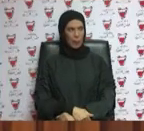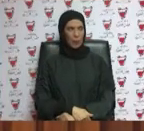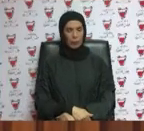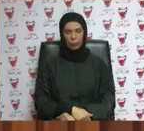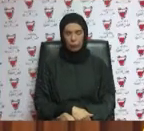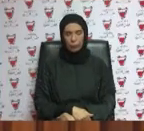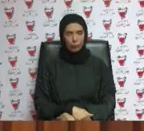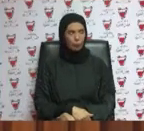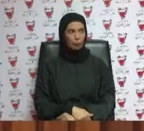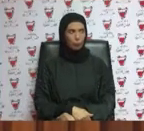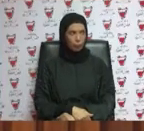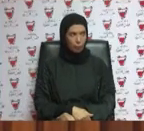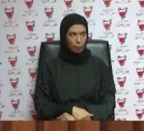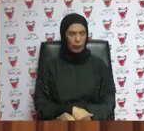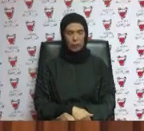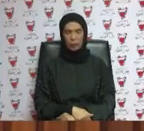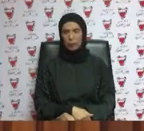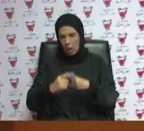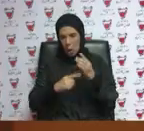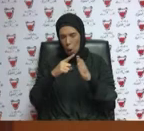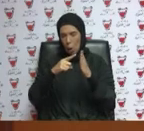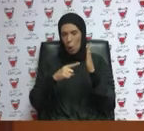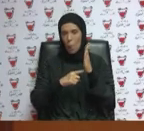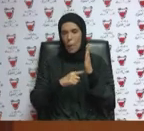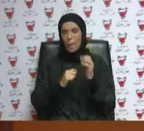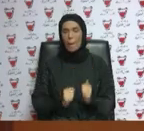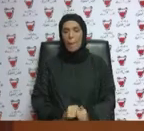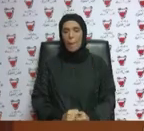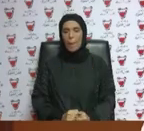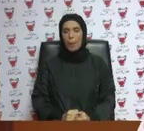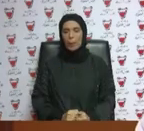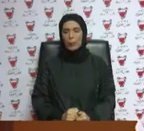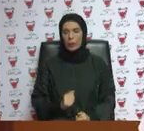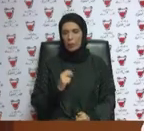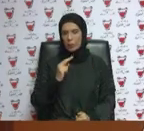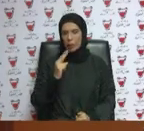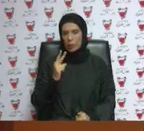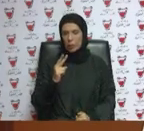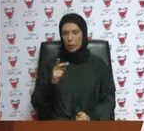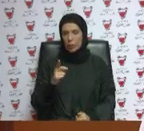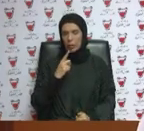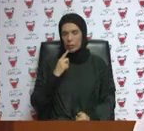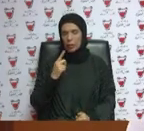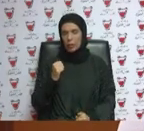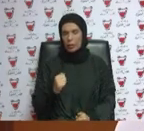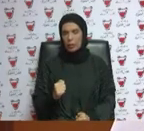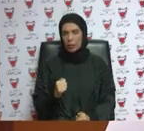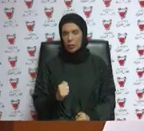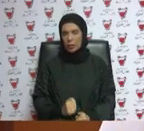شكرا جزيلا. الأخ خميس الرميحي تفضل. الحقيقة أنا أشيد بمداخلة زميلتنا